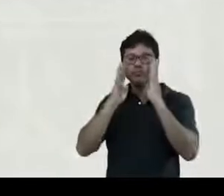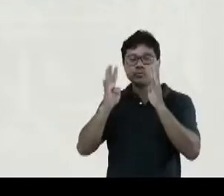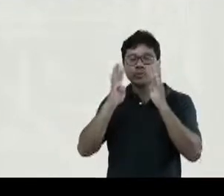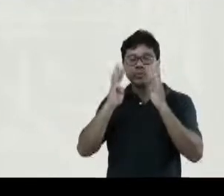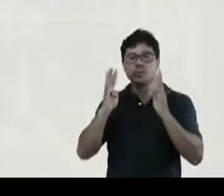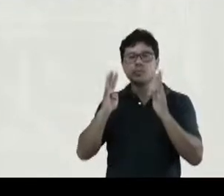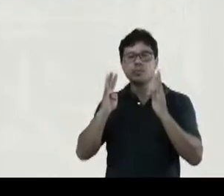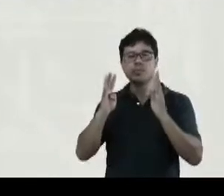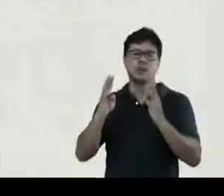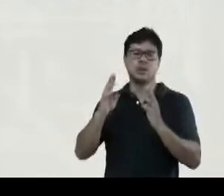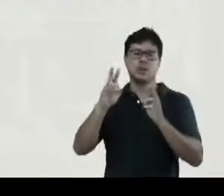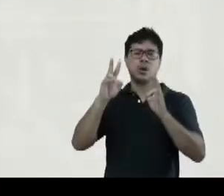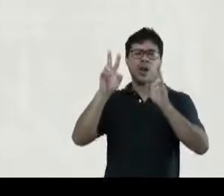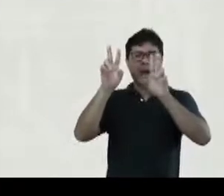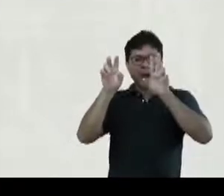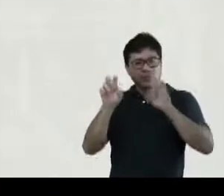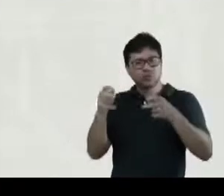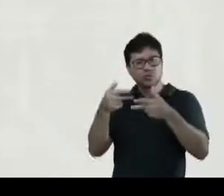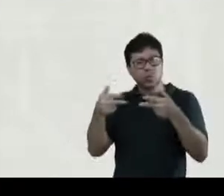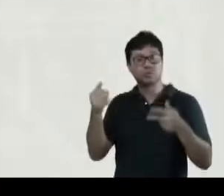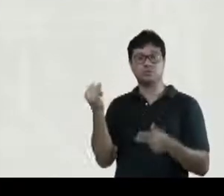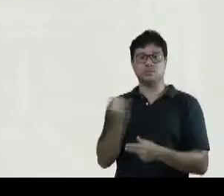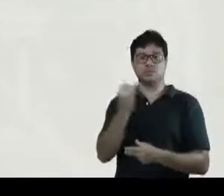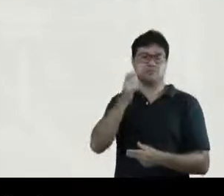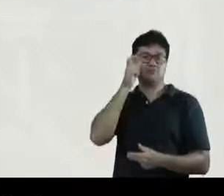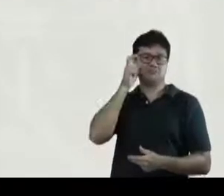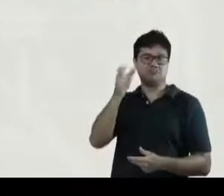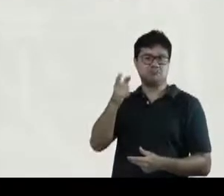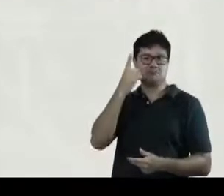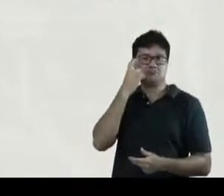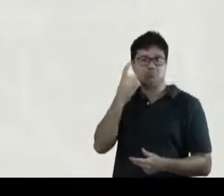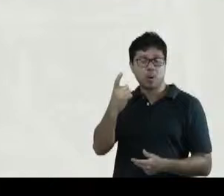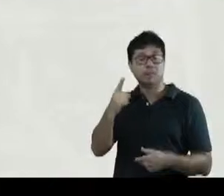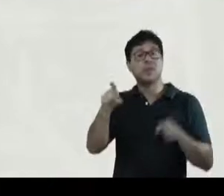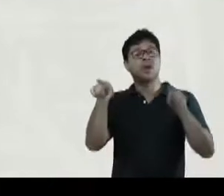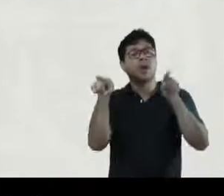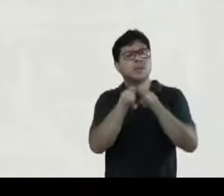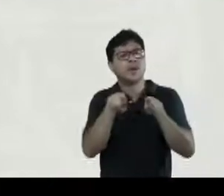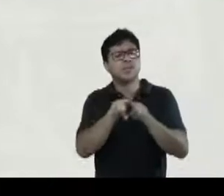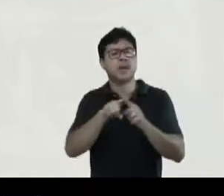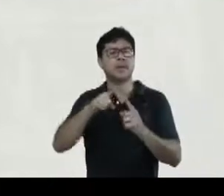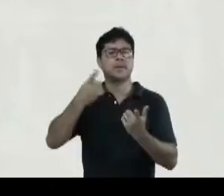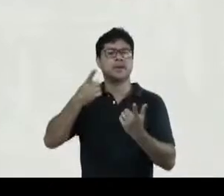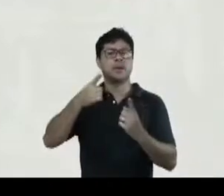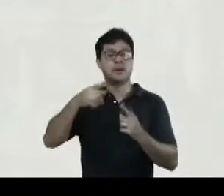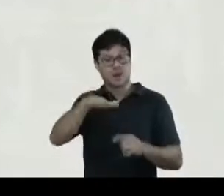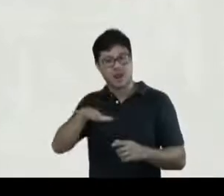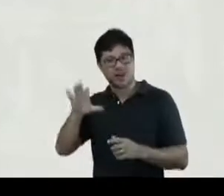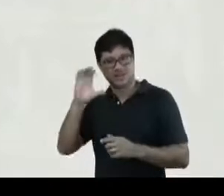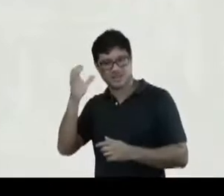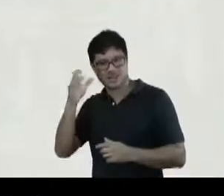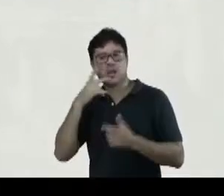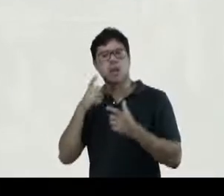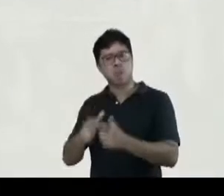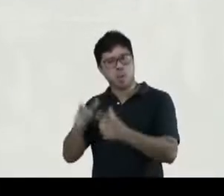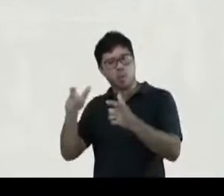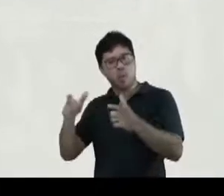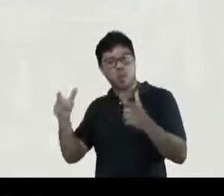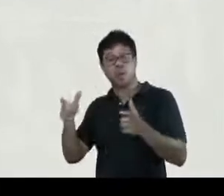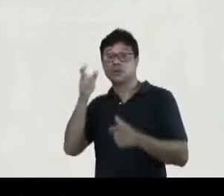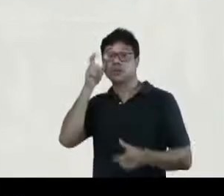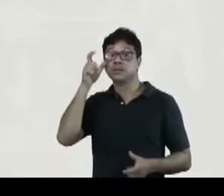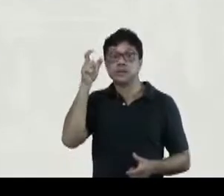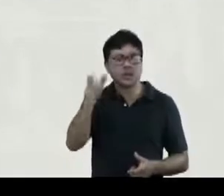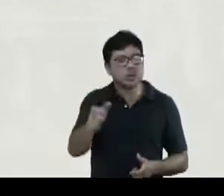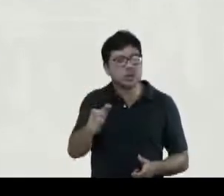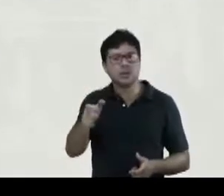Gleichzeitig, und das natürlich typisch für die Wissenschaft, wächst auch wieder das Interesse für gerade die Phänomene,